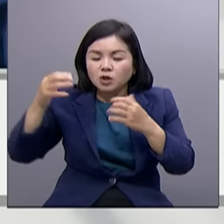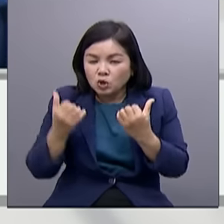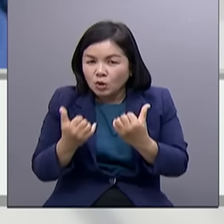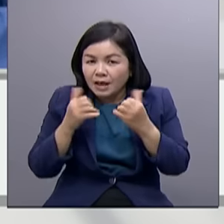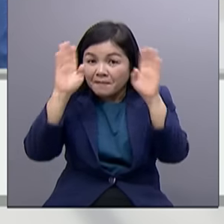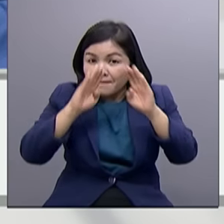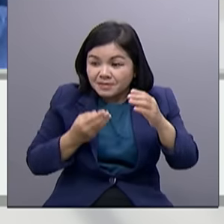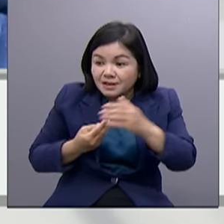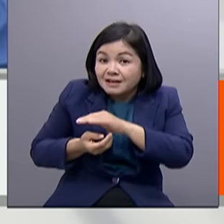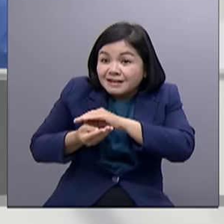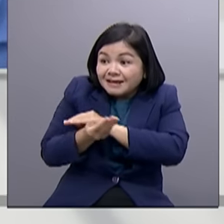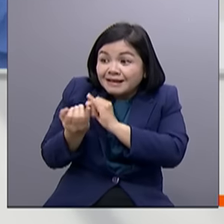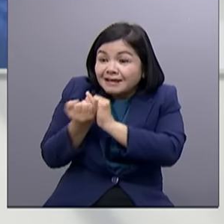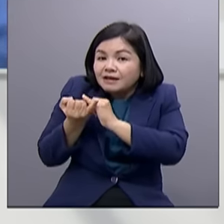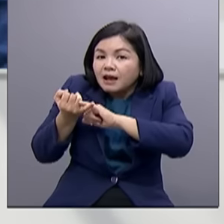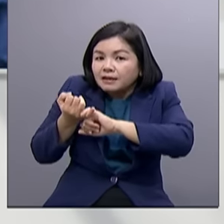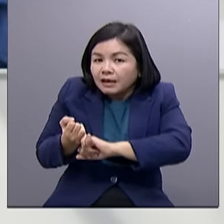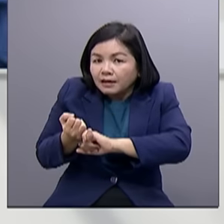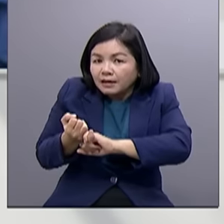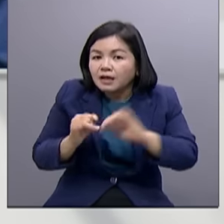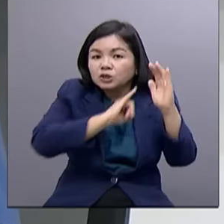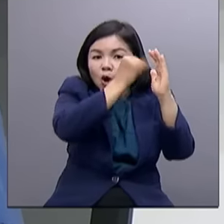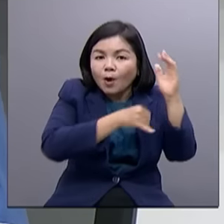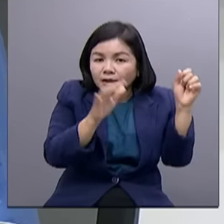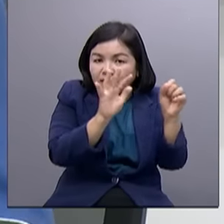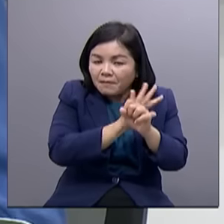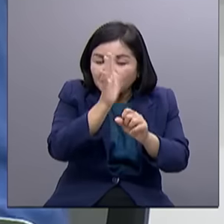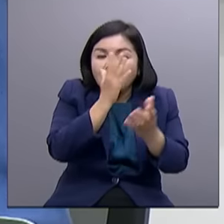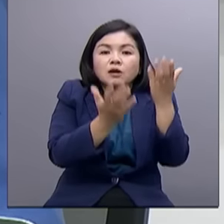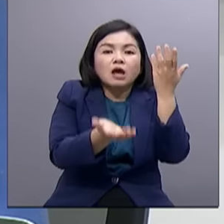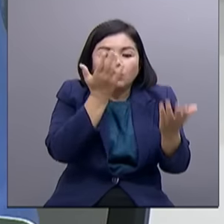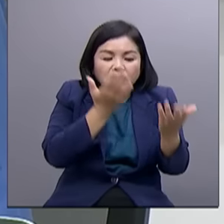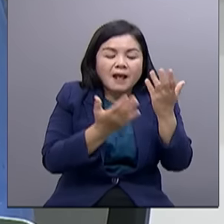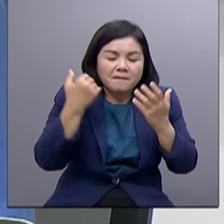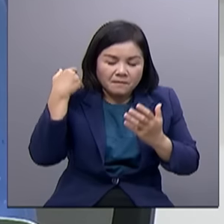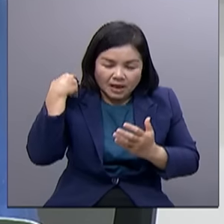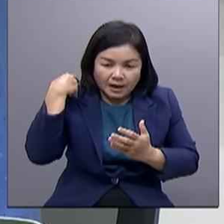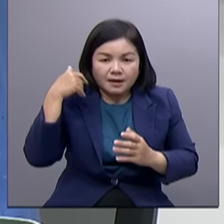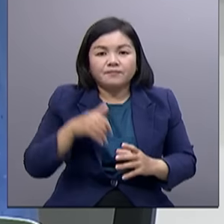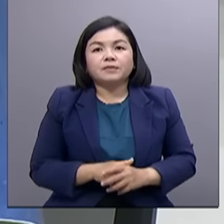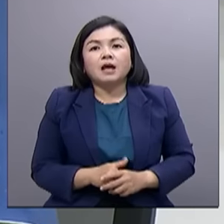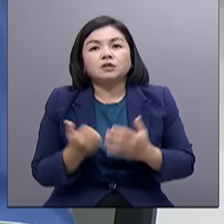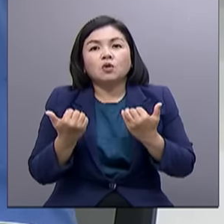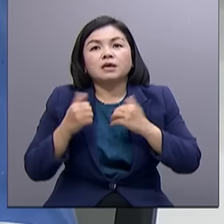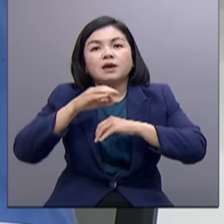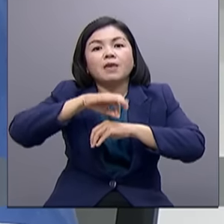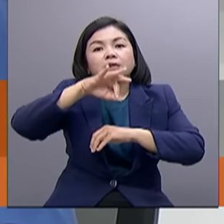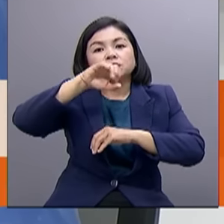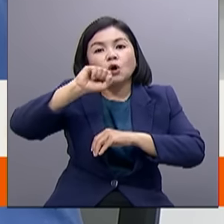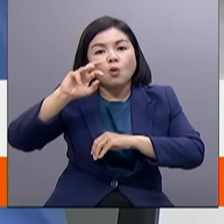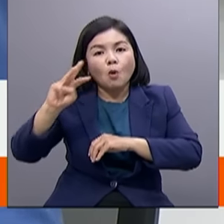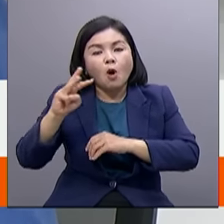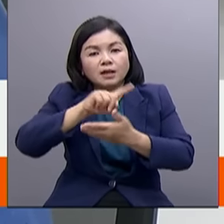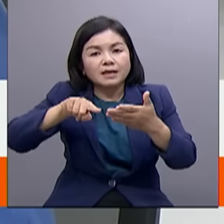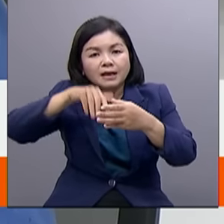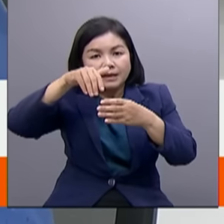ัวกันจริงแต่ไม่ใช่ทุกพื้นที่ค่ะคือการเลือกตั้งสวครั้งนี้เนี่ยต้องยอมรับว่า